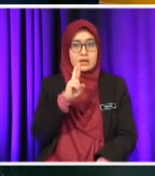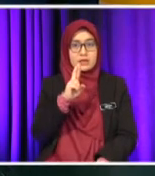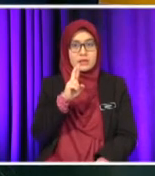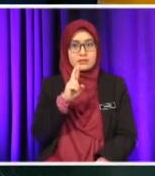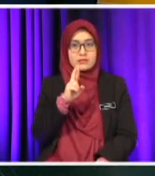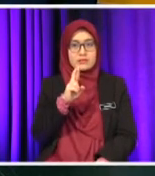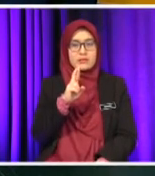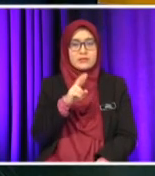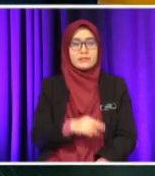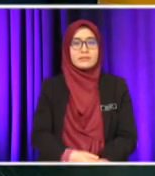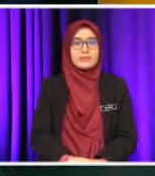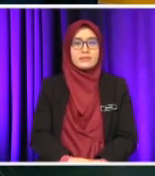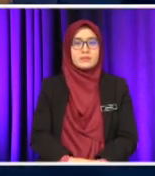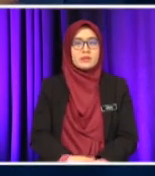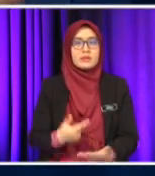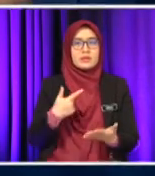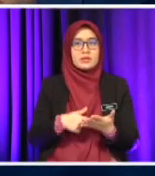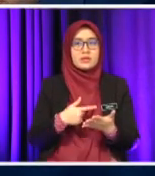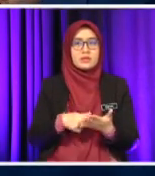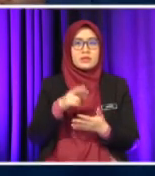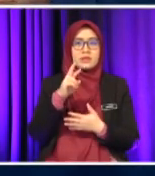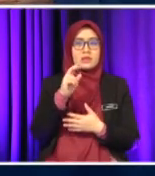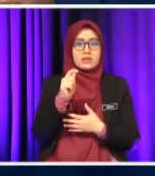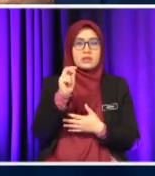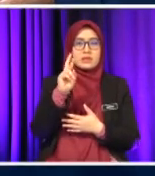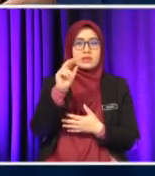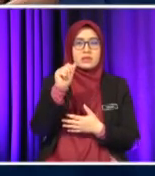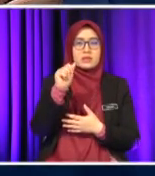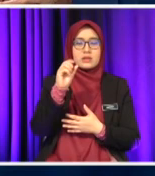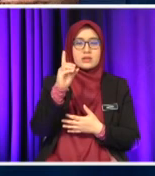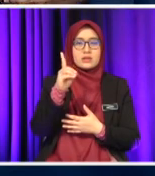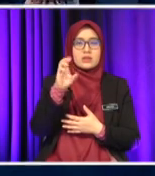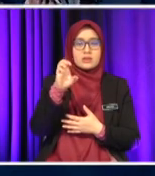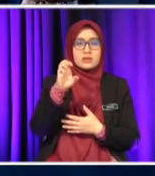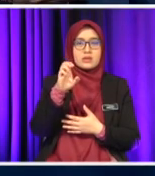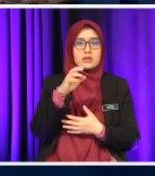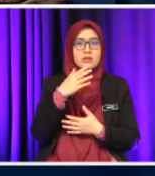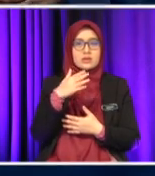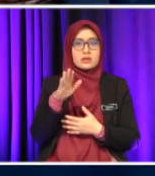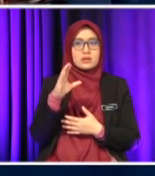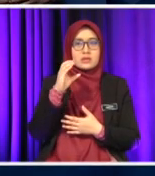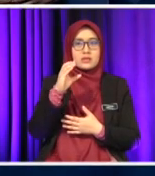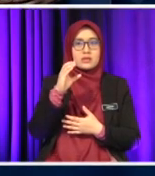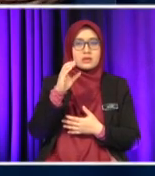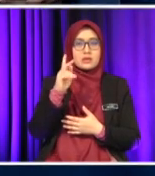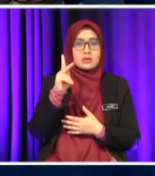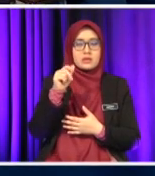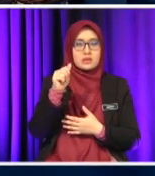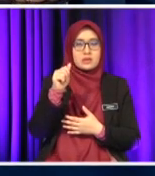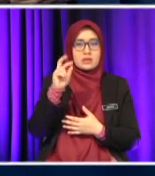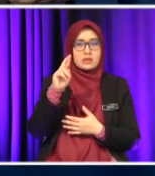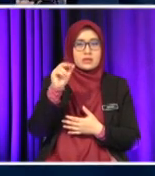kemudian seterusnya ialah Tri character menunjukkan individu yang merupakan pelopor bagi sesuatu produk tertentu